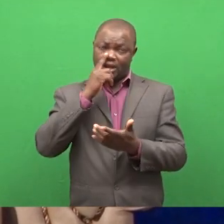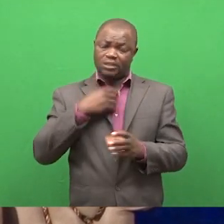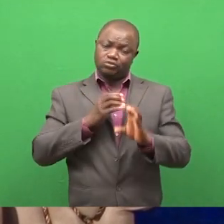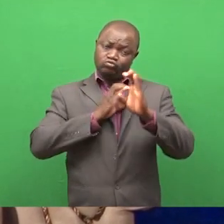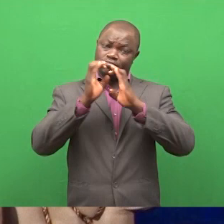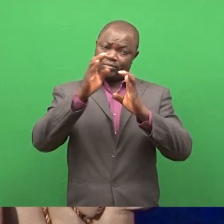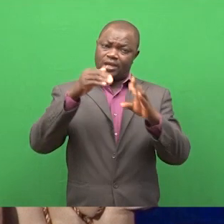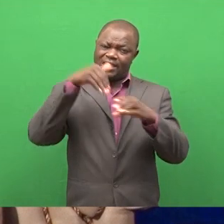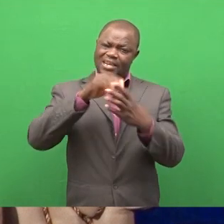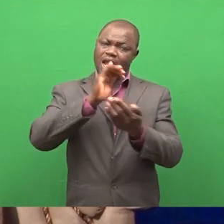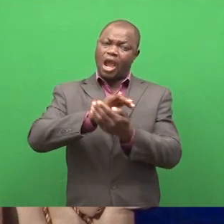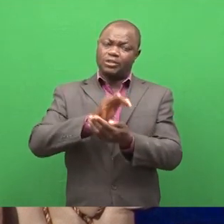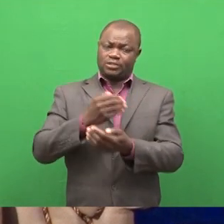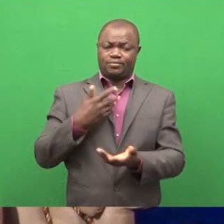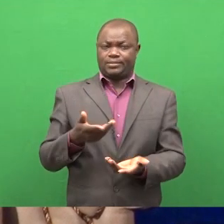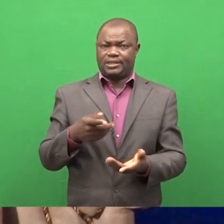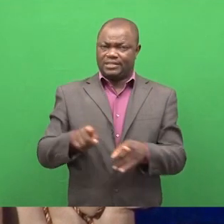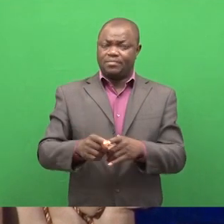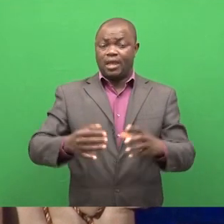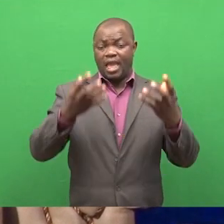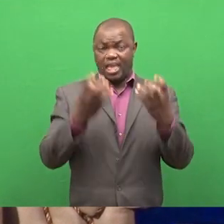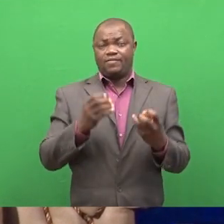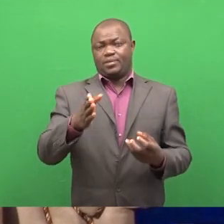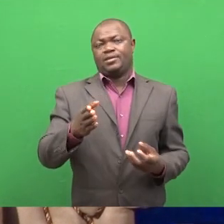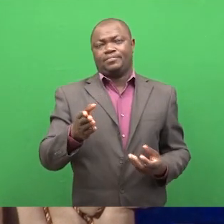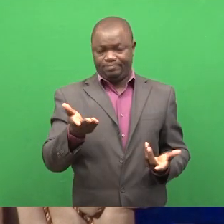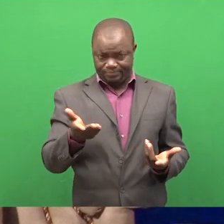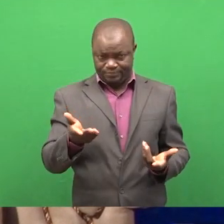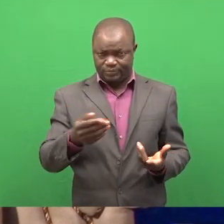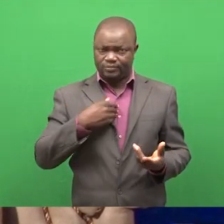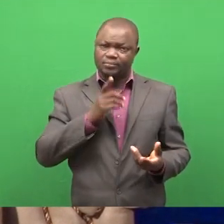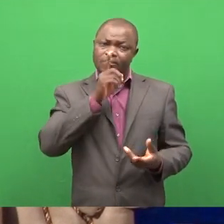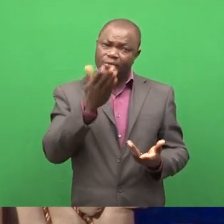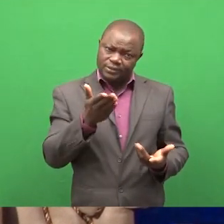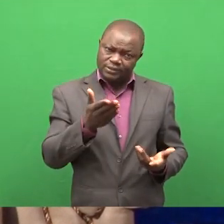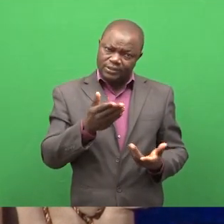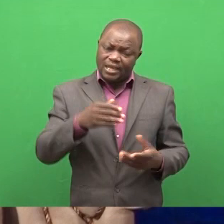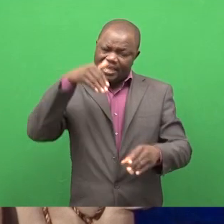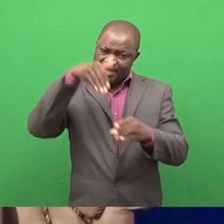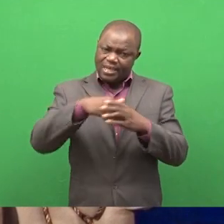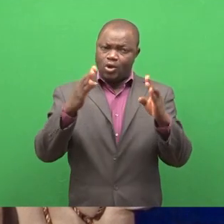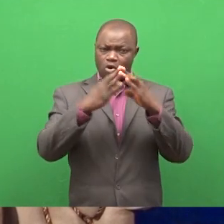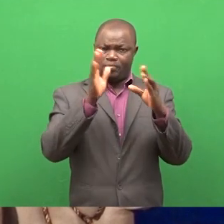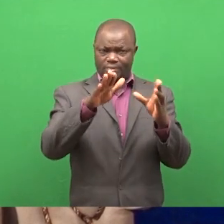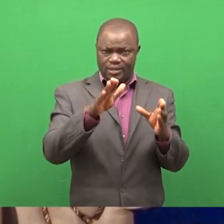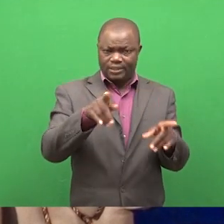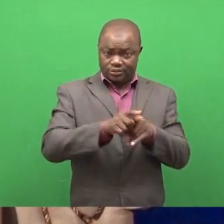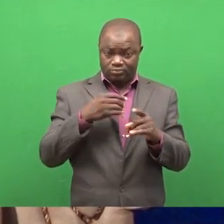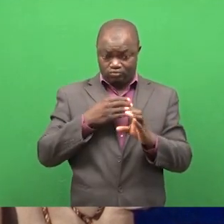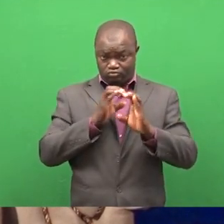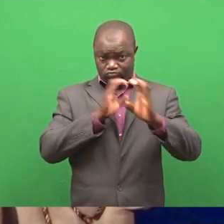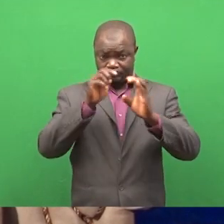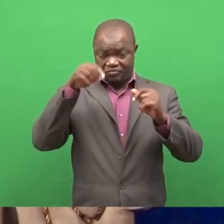tsika dzedu nemagariro ndidzo dzinorema. Ndataura ndichiti kunyange mudzimba izvo zvatiri kutandadzana